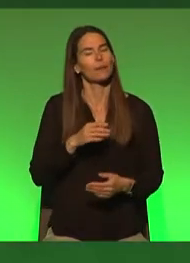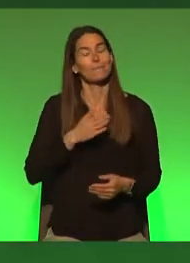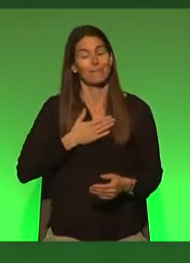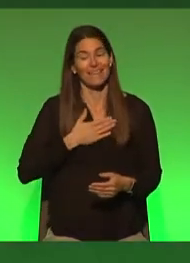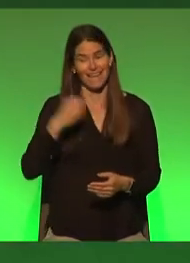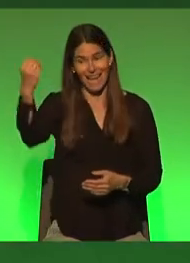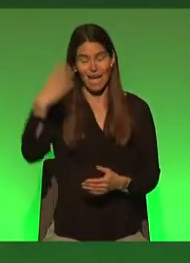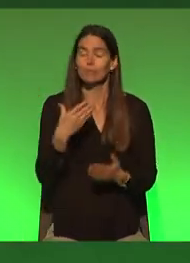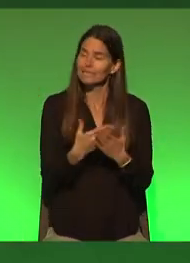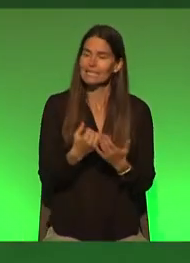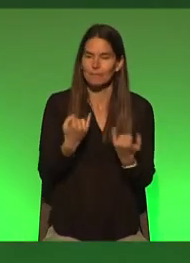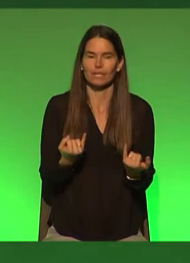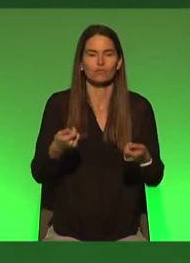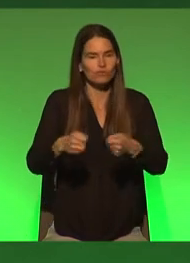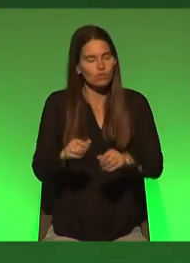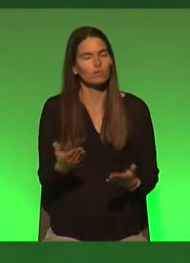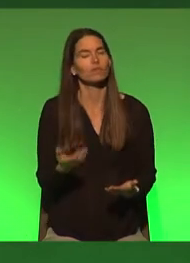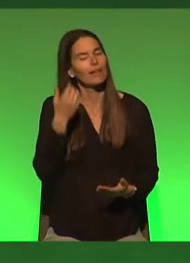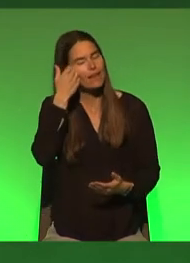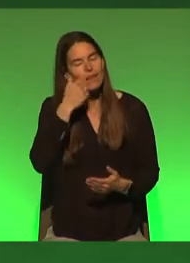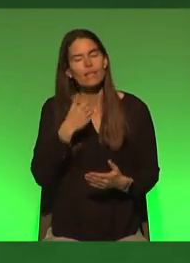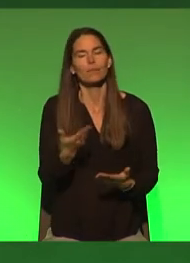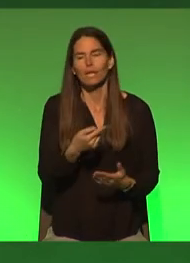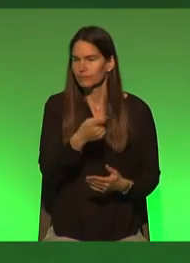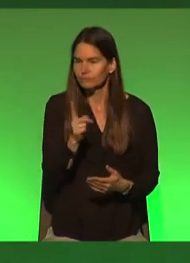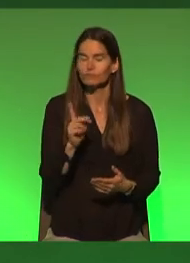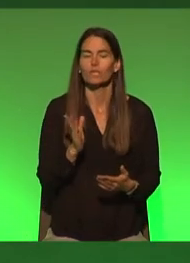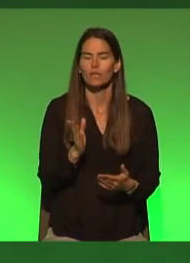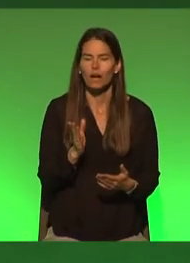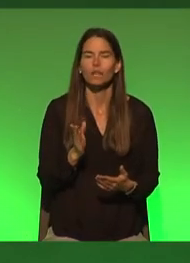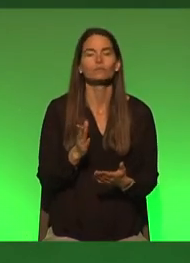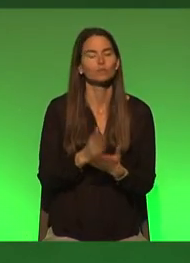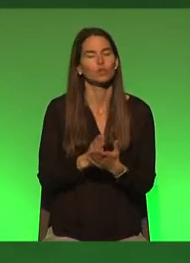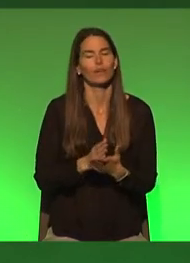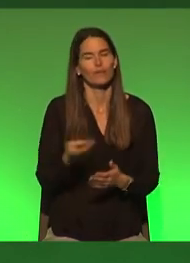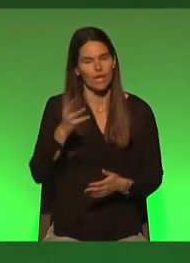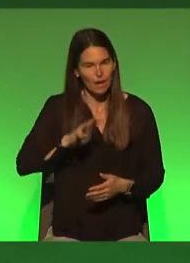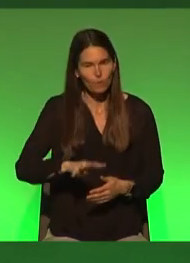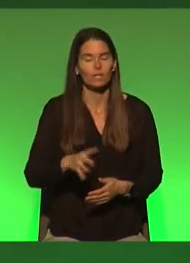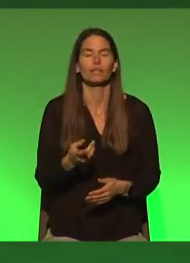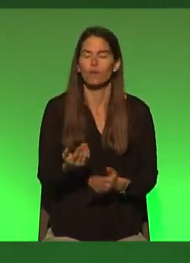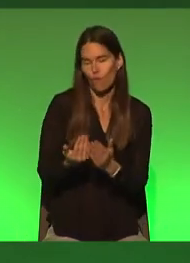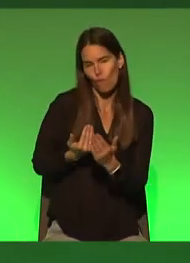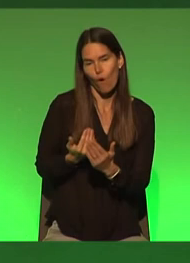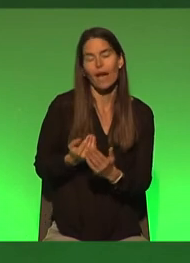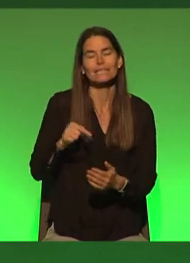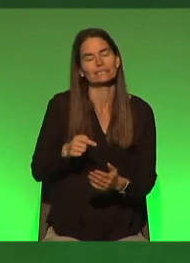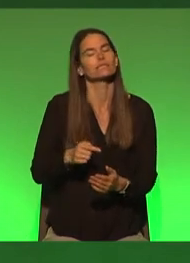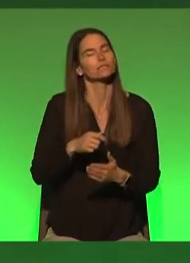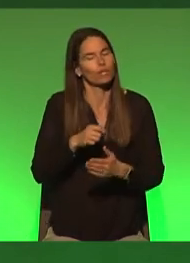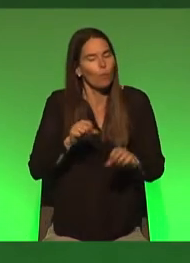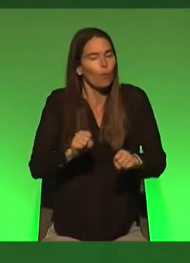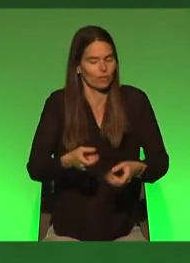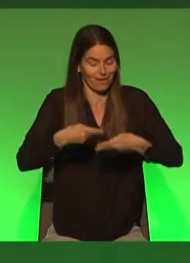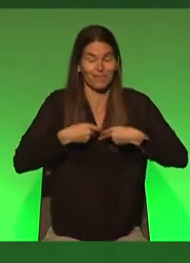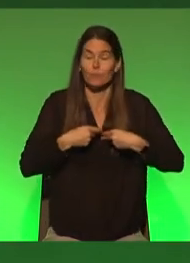komme ich zum Schluss. Ihr Lieben, ihr habt mir vor 4,5 Monaten diese Möglichkeit gegeben und diese 4,5 Monate waren